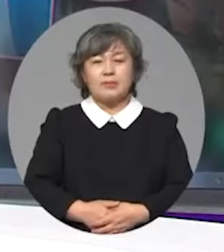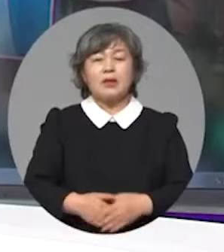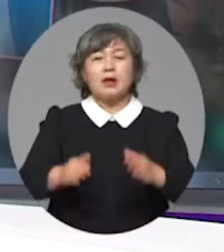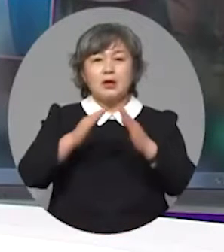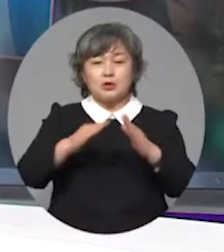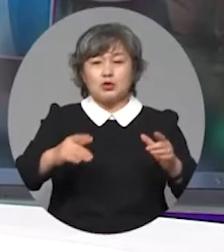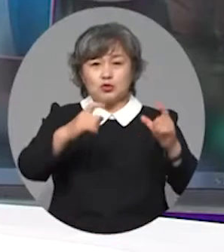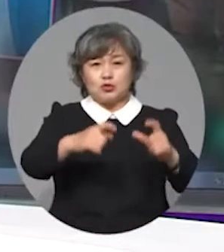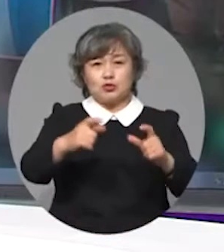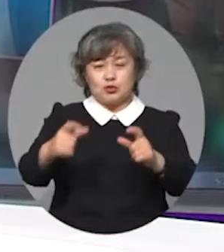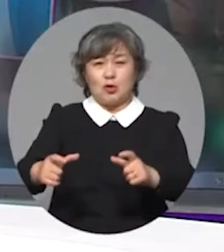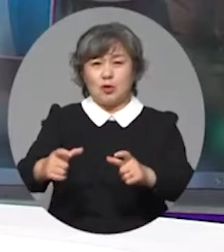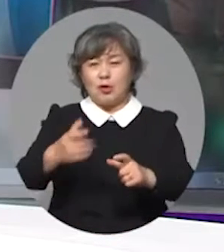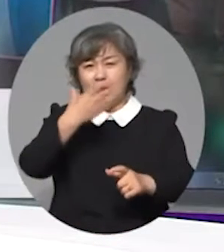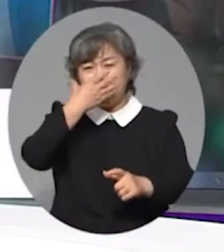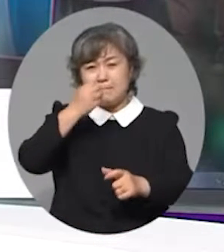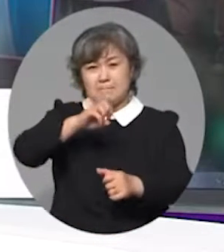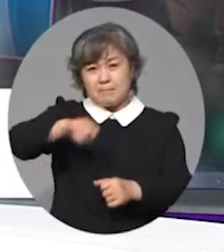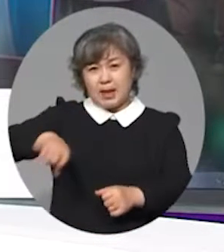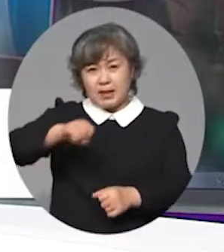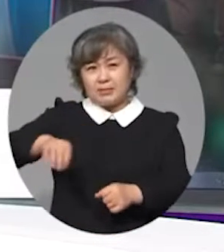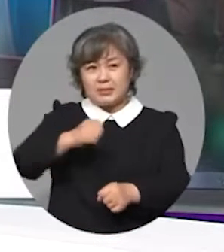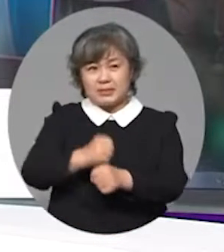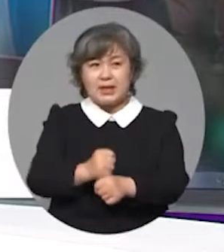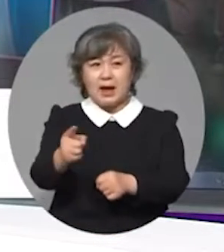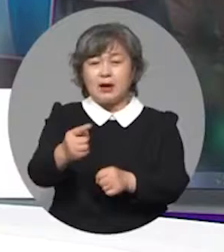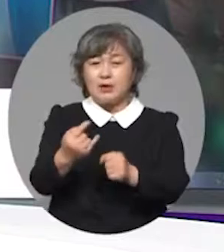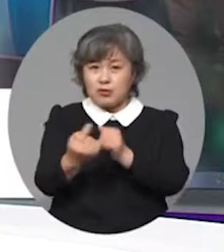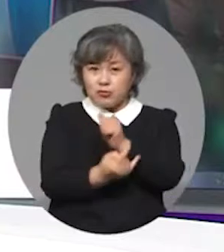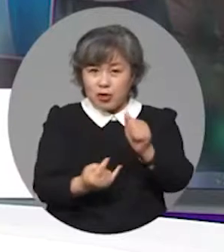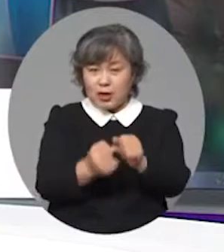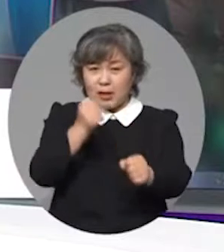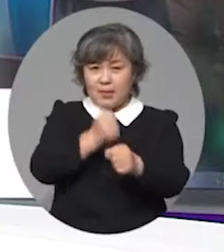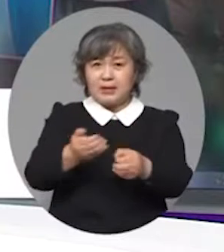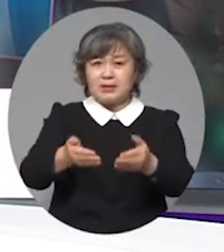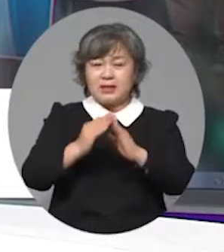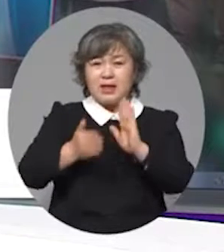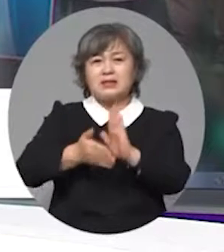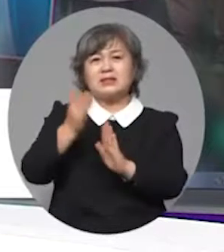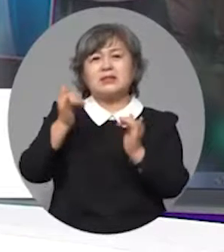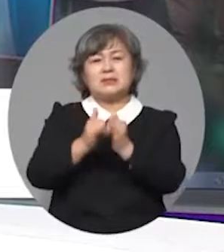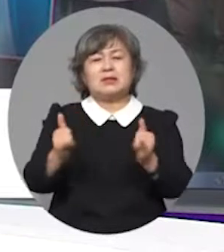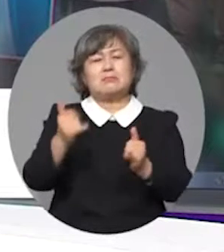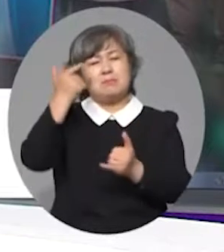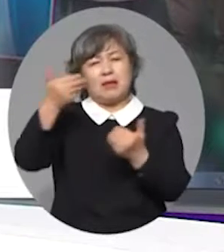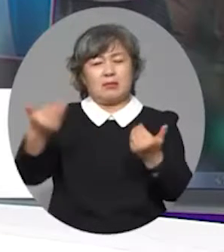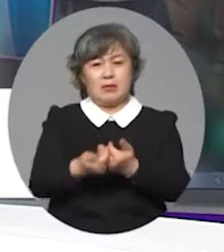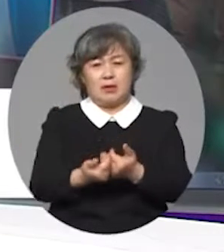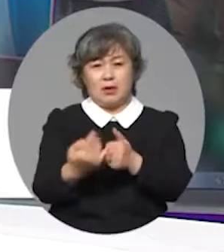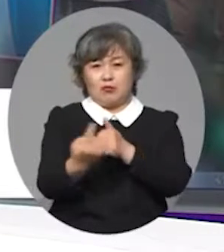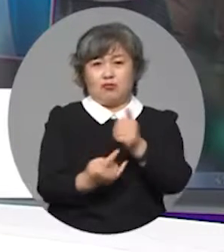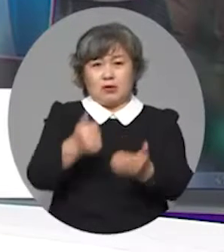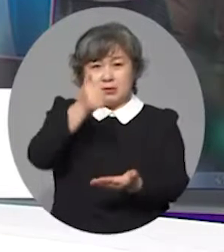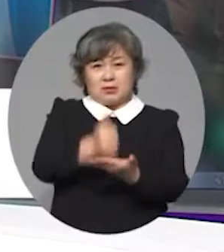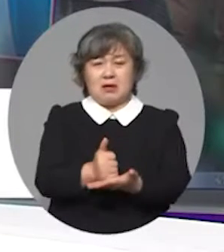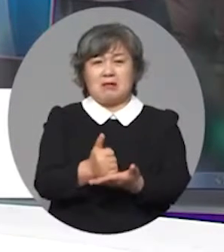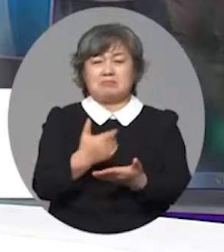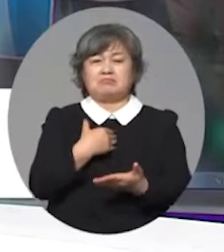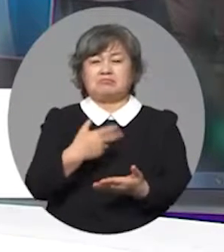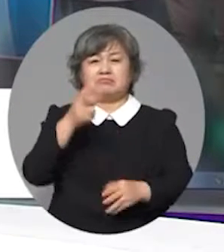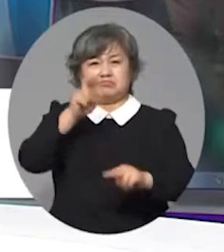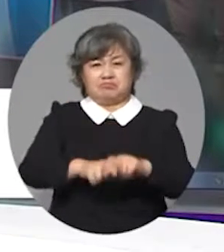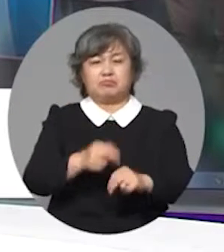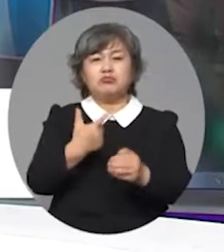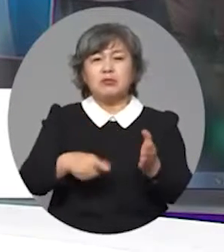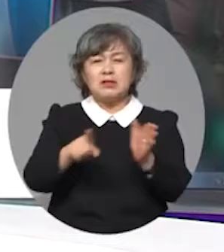네, 전주권 매립장의 주민지원협의체 구성을 놓고 시민단체가 거세게 반발하고 있습니다. 위원장직 유지를 위해 최근